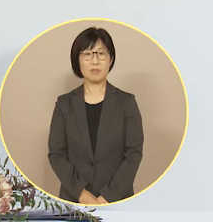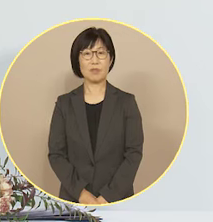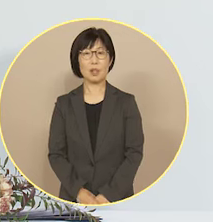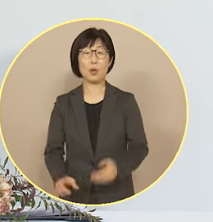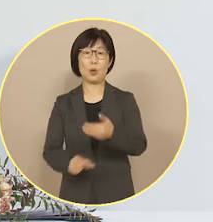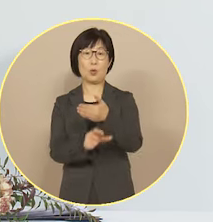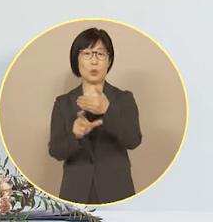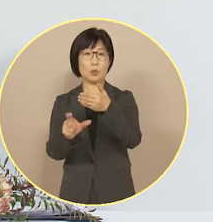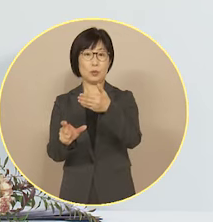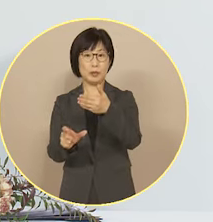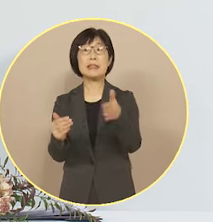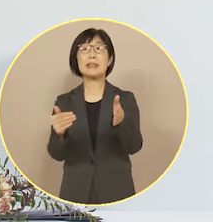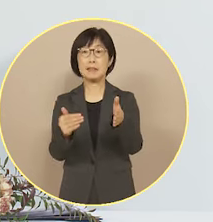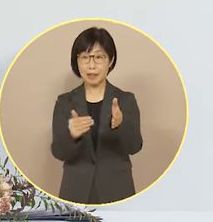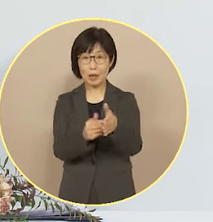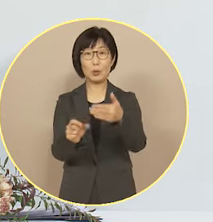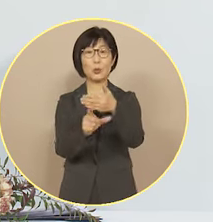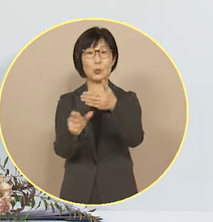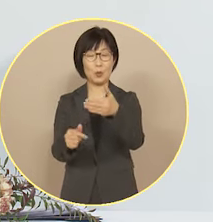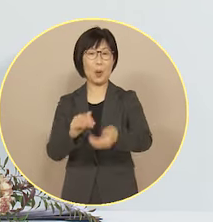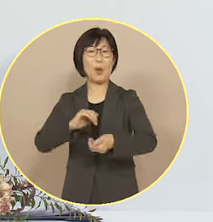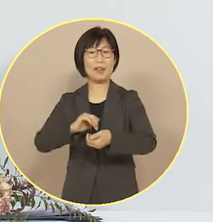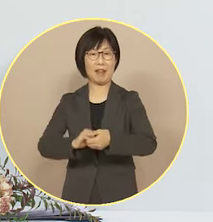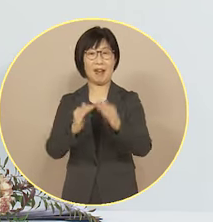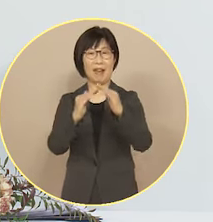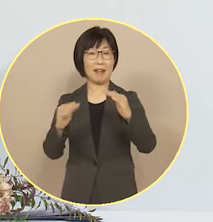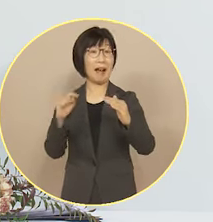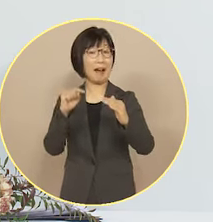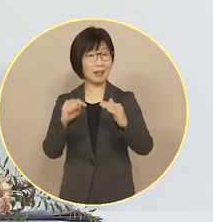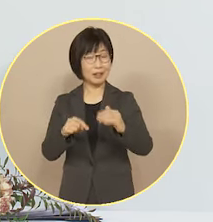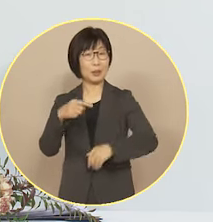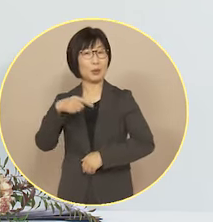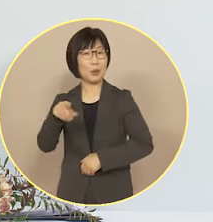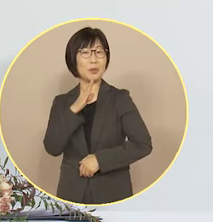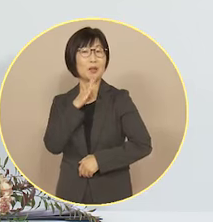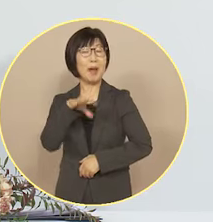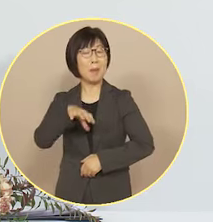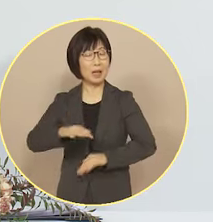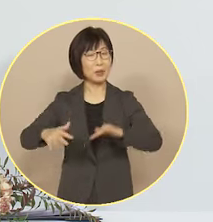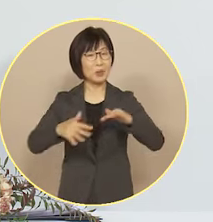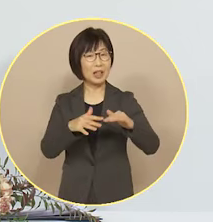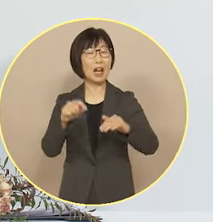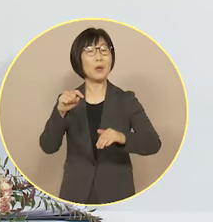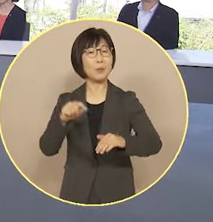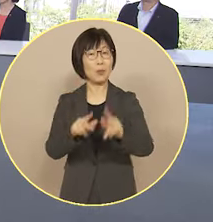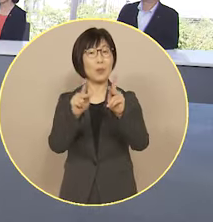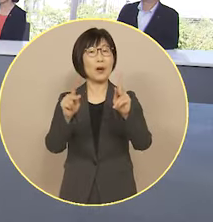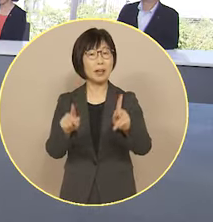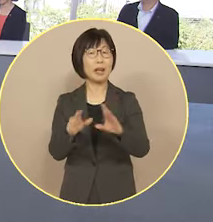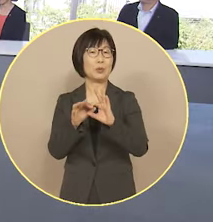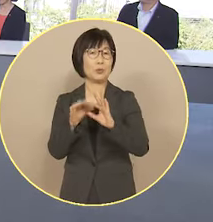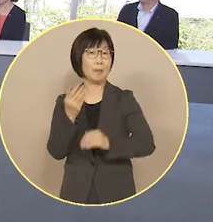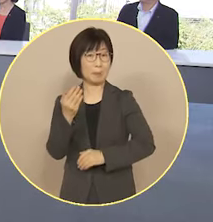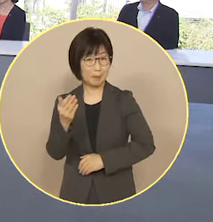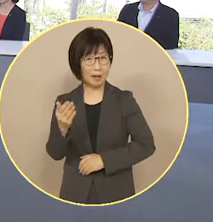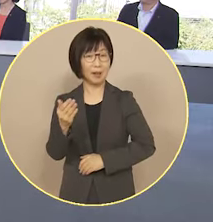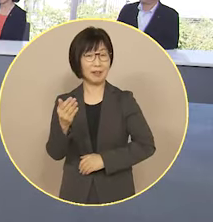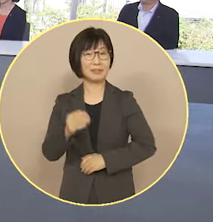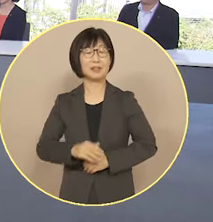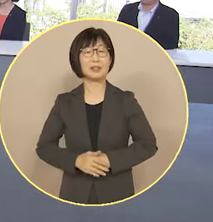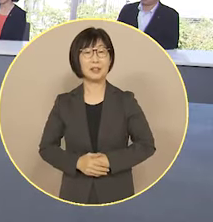ます最後に9月定例会で教育現場に関して議論された課題について伺い